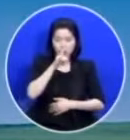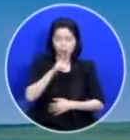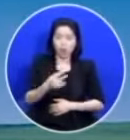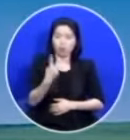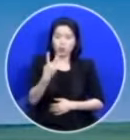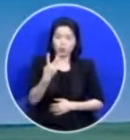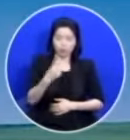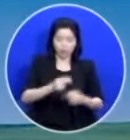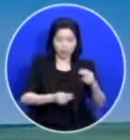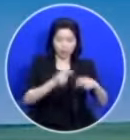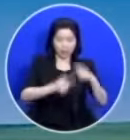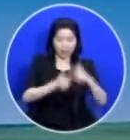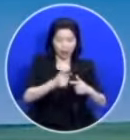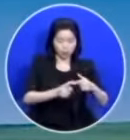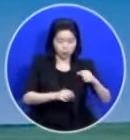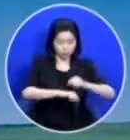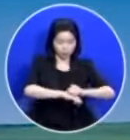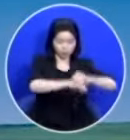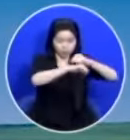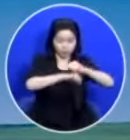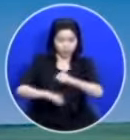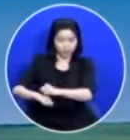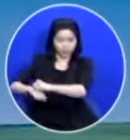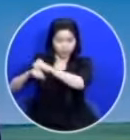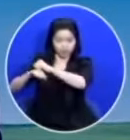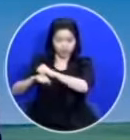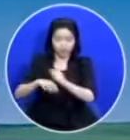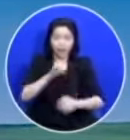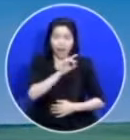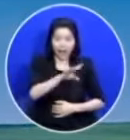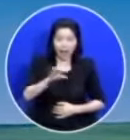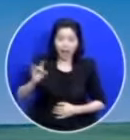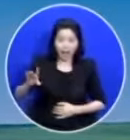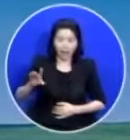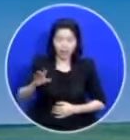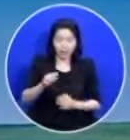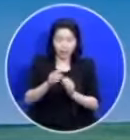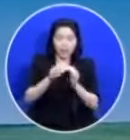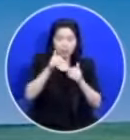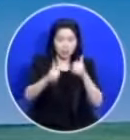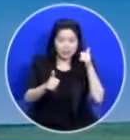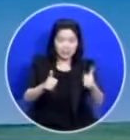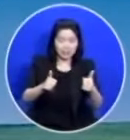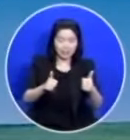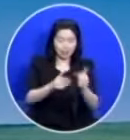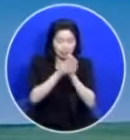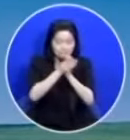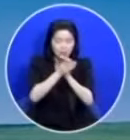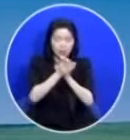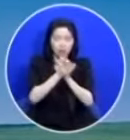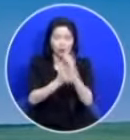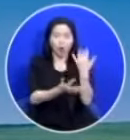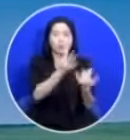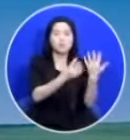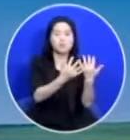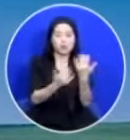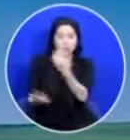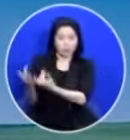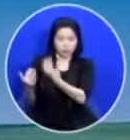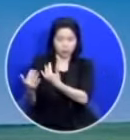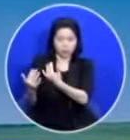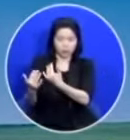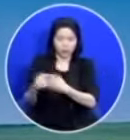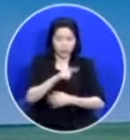장작더미를 쌓아놓고 각자의 신에게 빌어서 불을 붙이자는 거예요 바 선지자들은 춤을